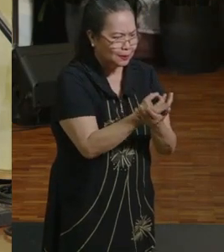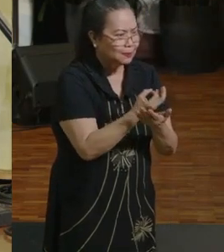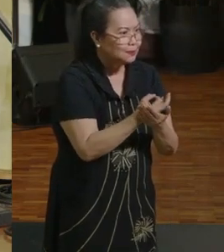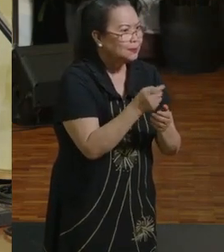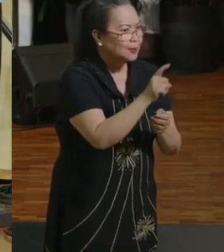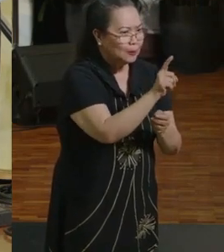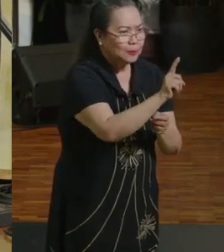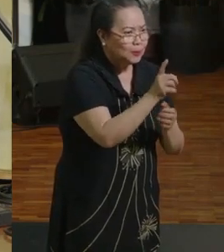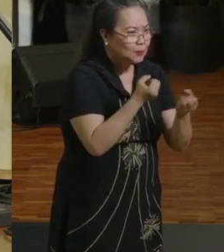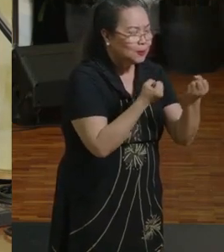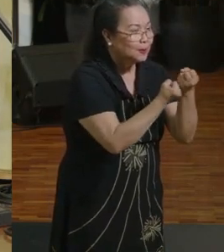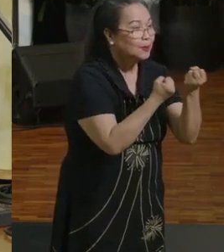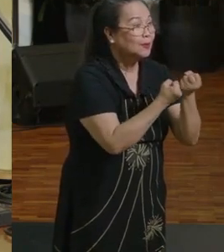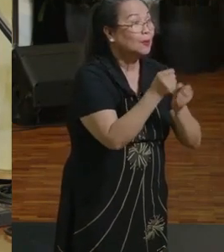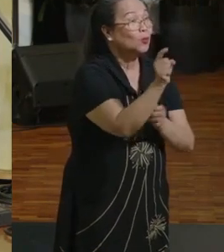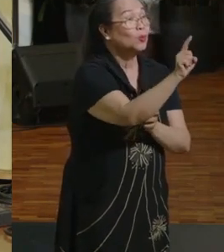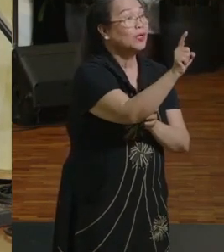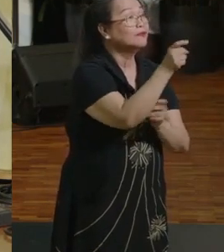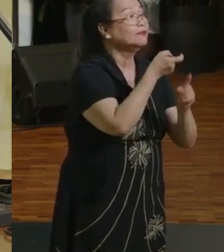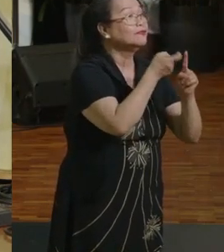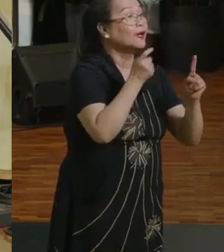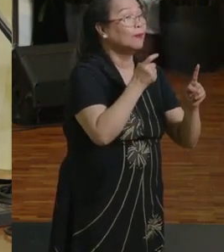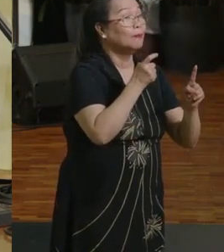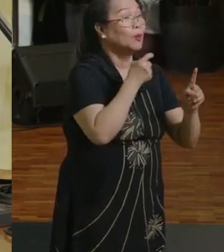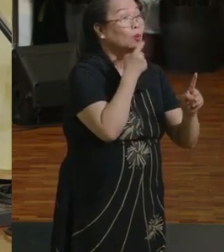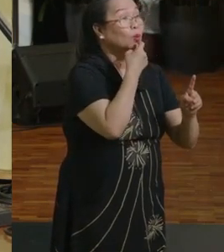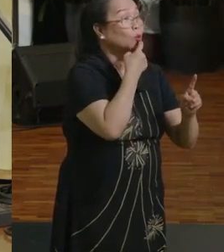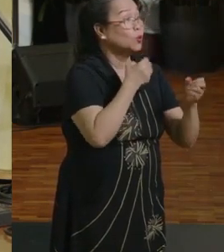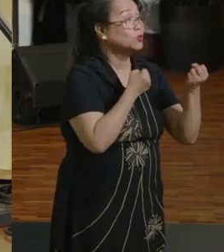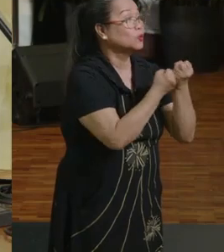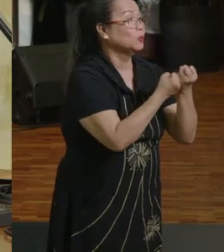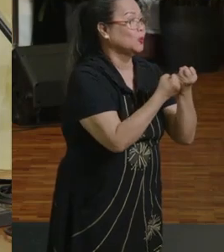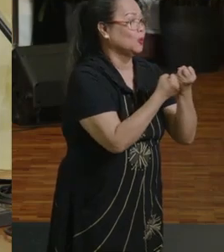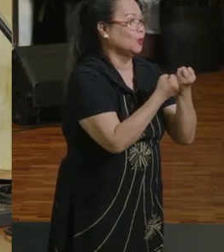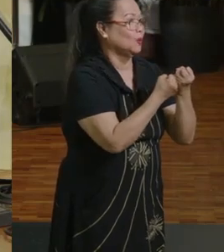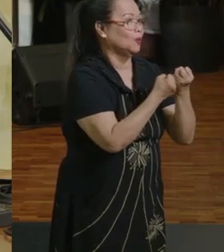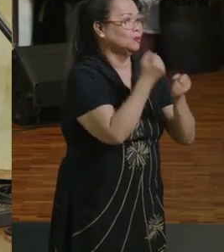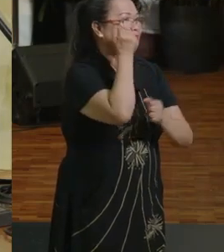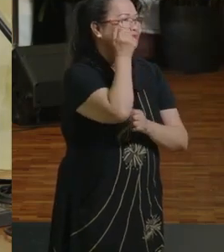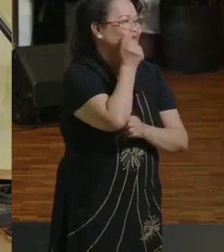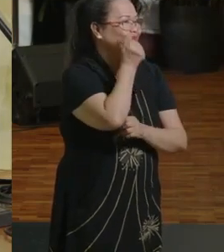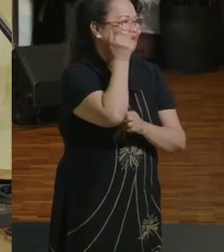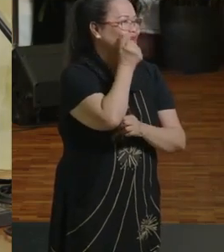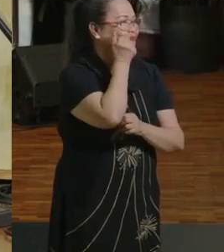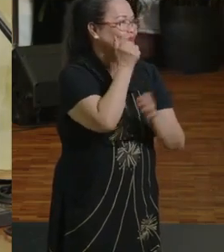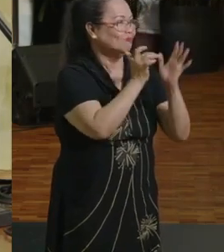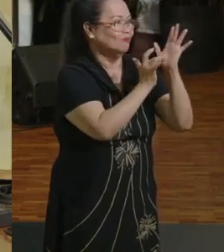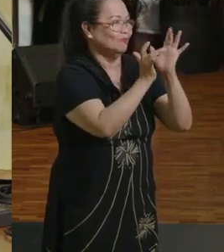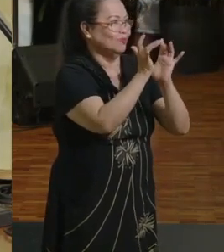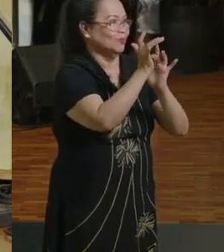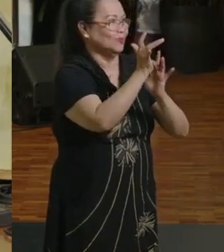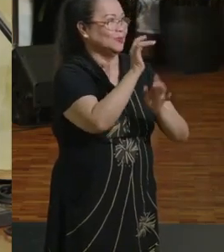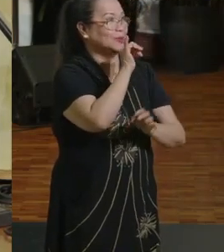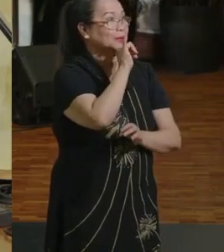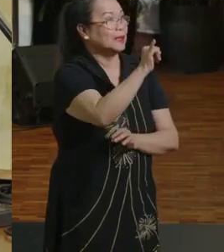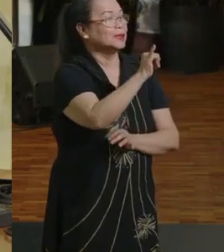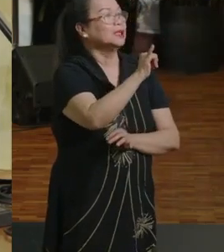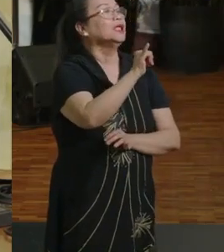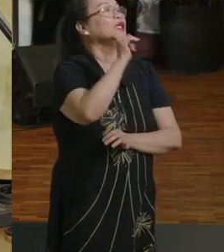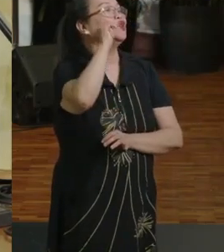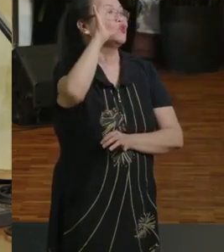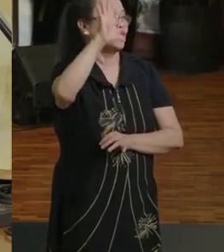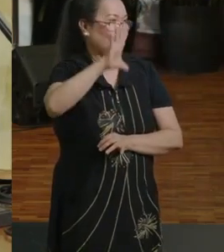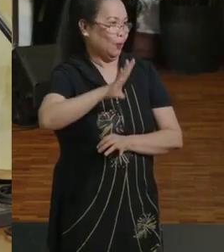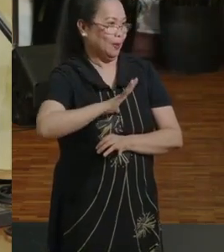yun. Ibig po sabihin, ang nagsuporta ng daily needs ng